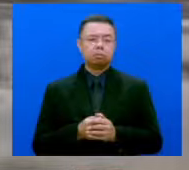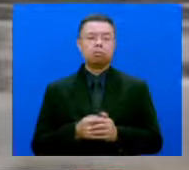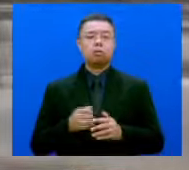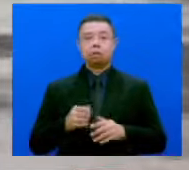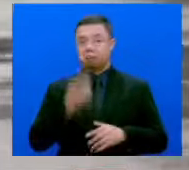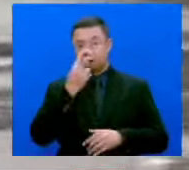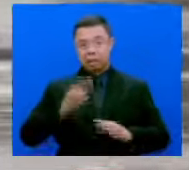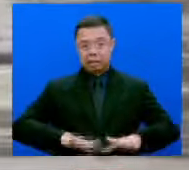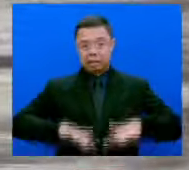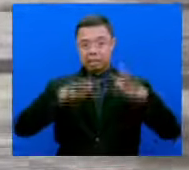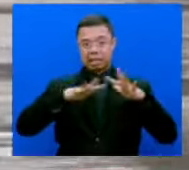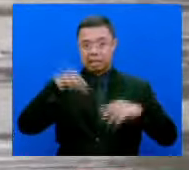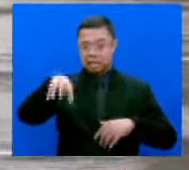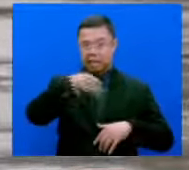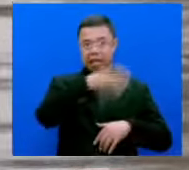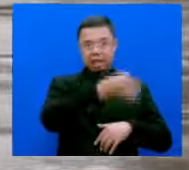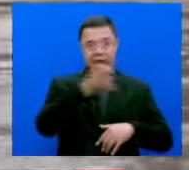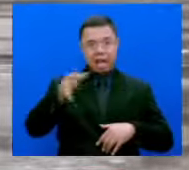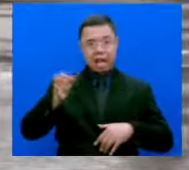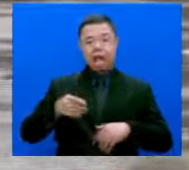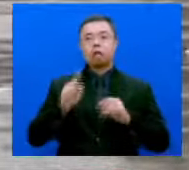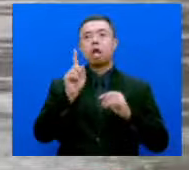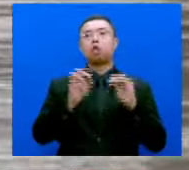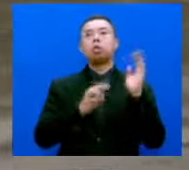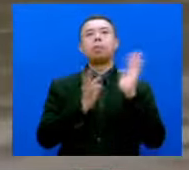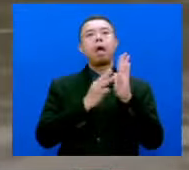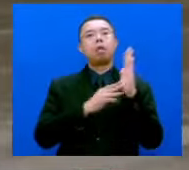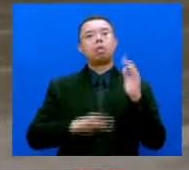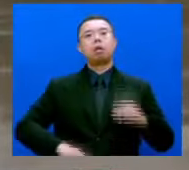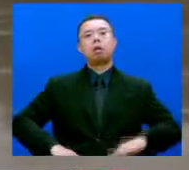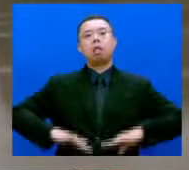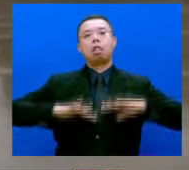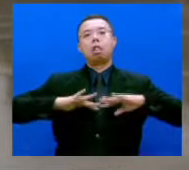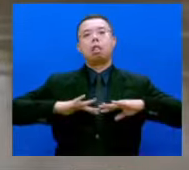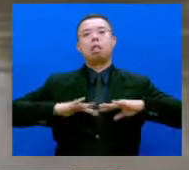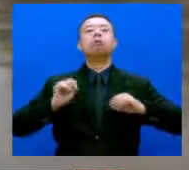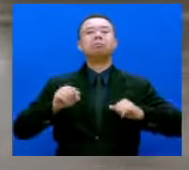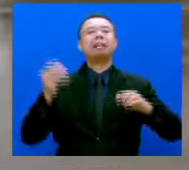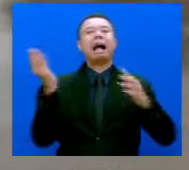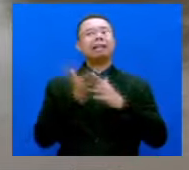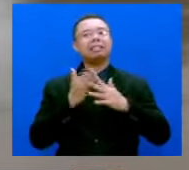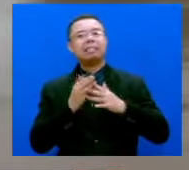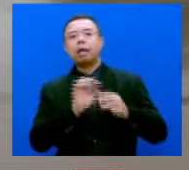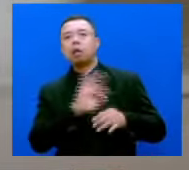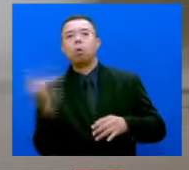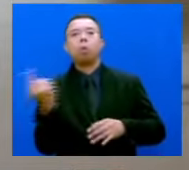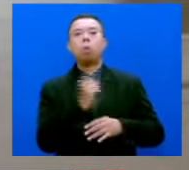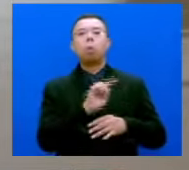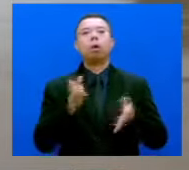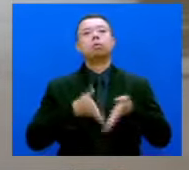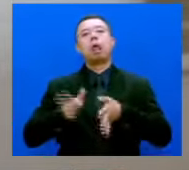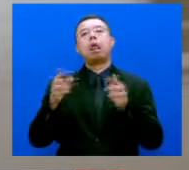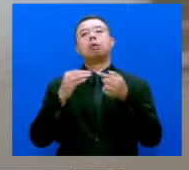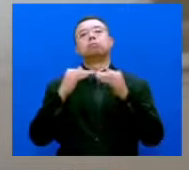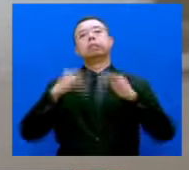Ketinggian banjir di beberapa desa mencapai 1 meter lebih. Kondisi ini menyebabkan akses jalan antar desa terputus